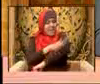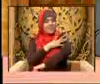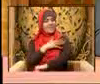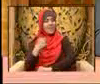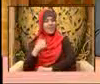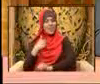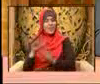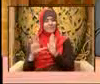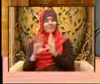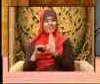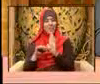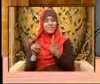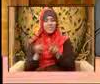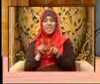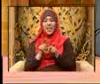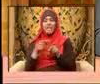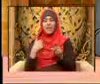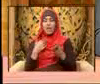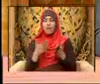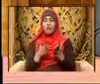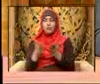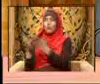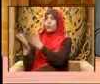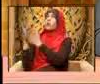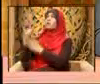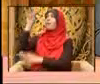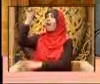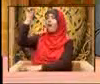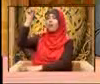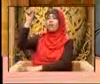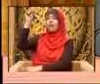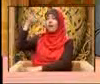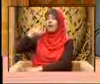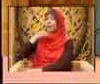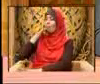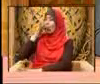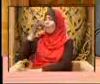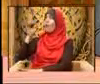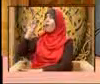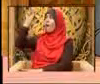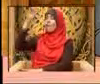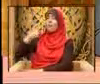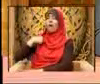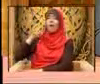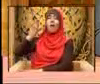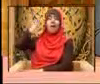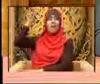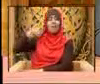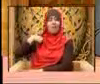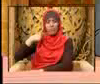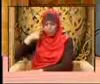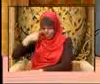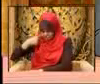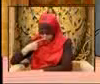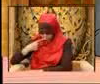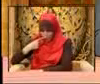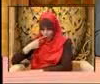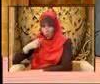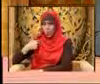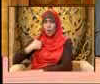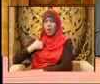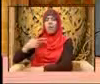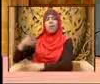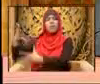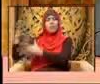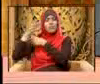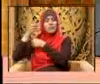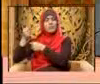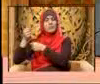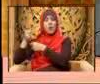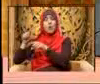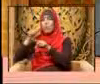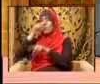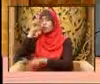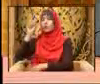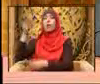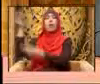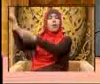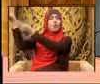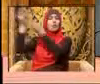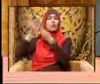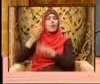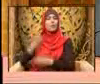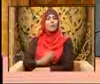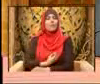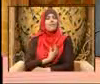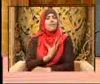علينا بتوجهنا له عندما نقول له إياك نعبد وإياك نستعين، وأن يمن الله سبحانه وتعالى علينا